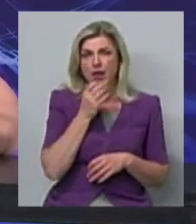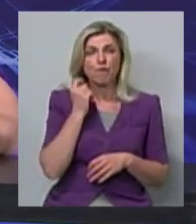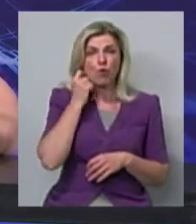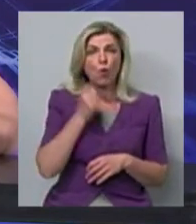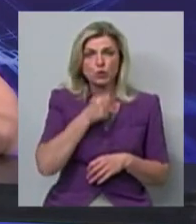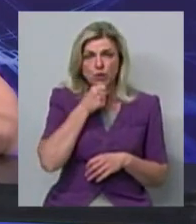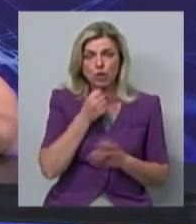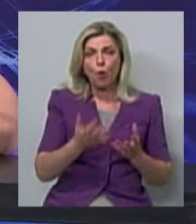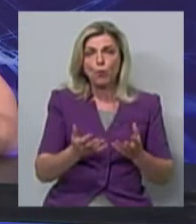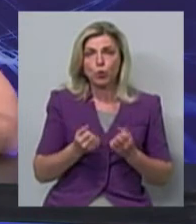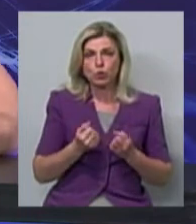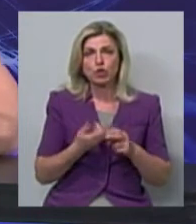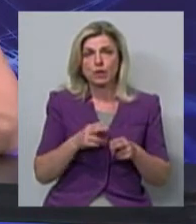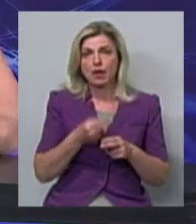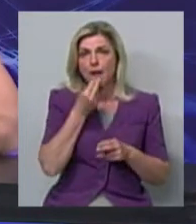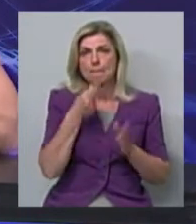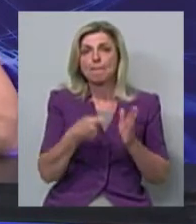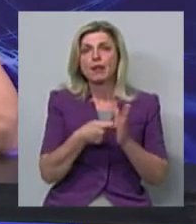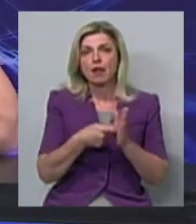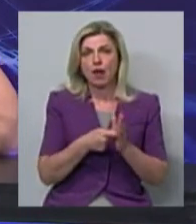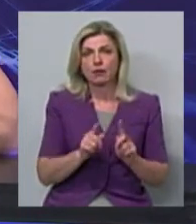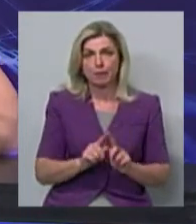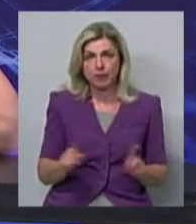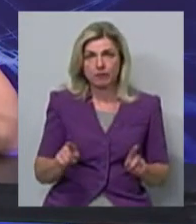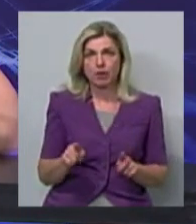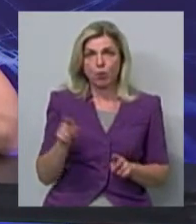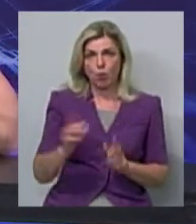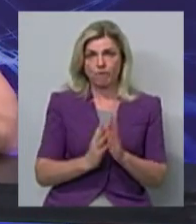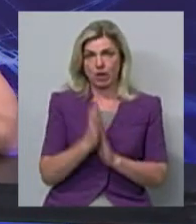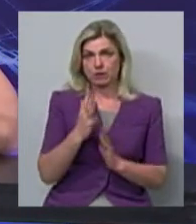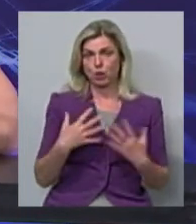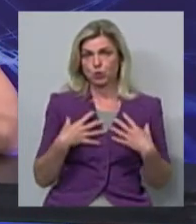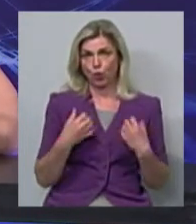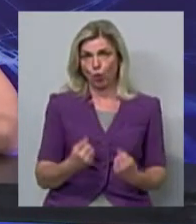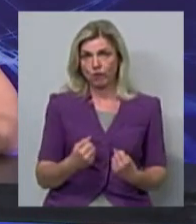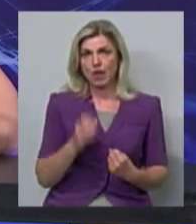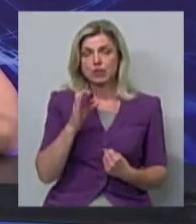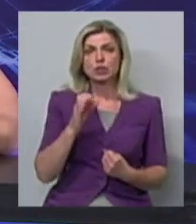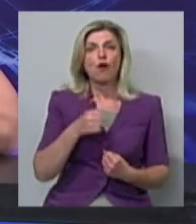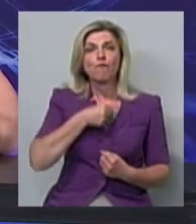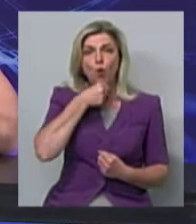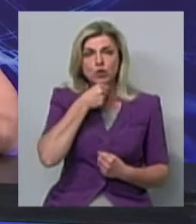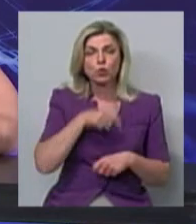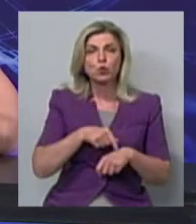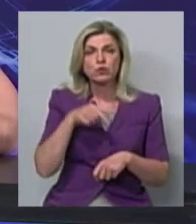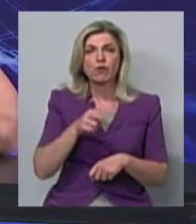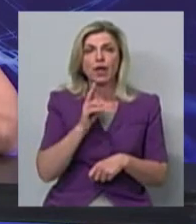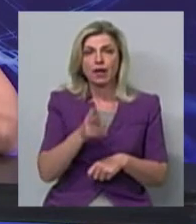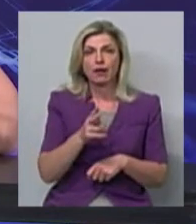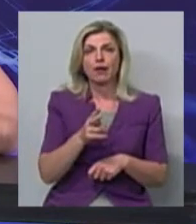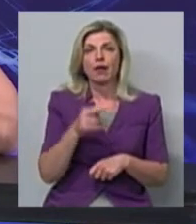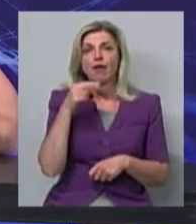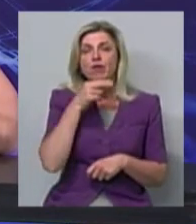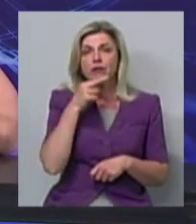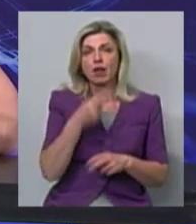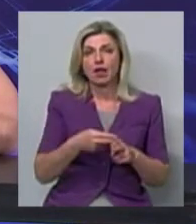лечение, специфическое, это питание специфическое, он вырастает здоровым. С возрастом у него чувствительность к фенилаланину